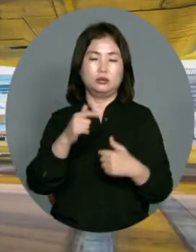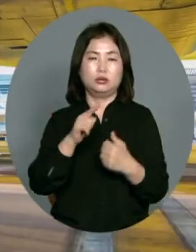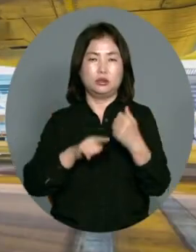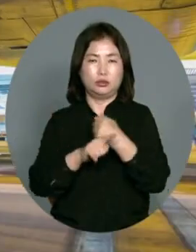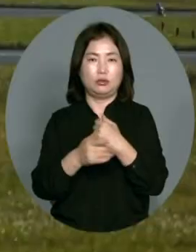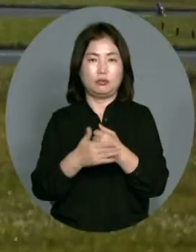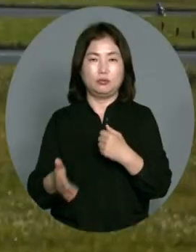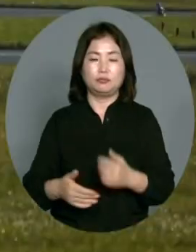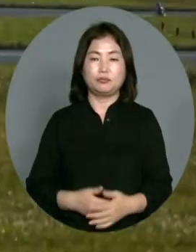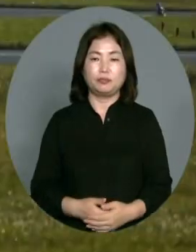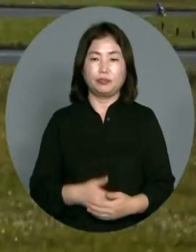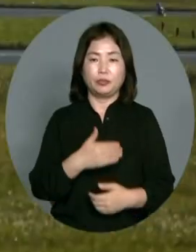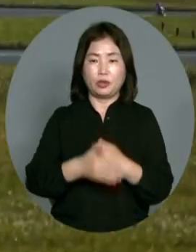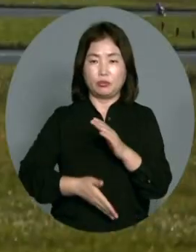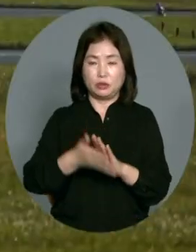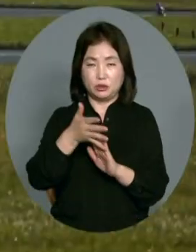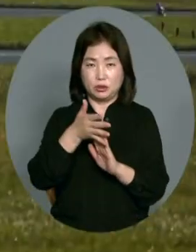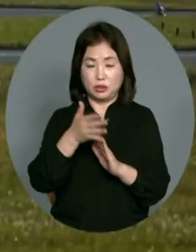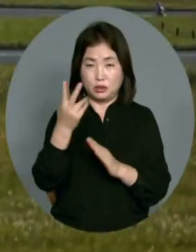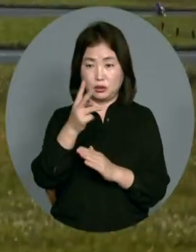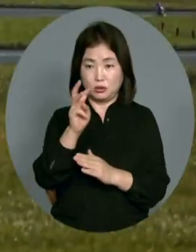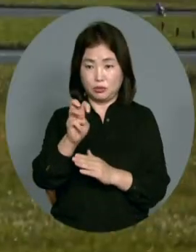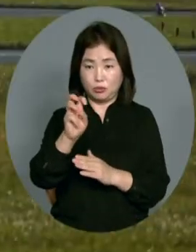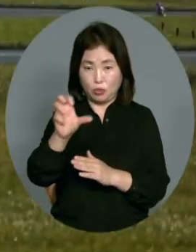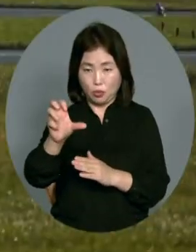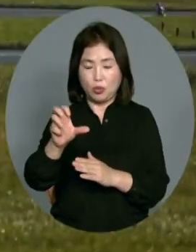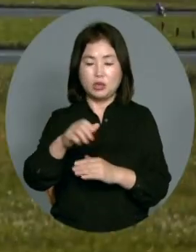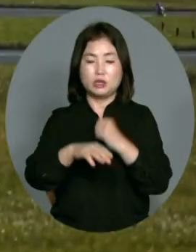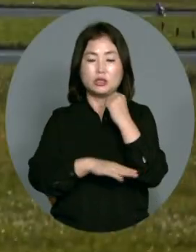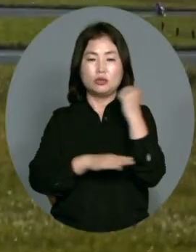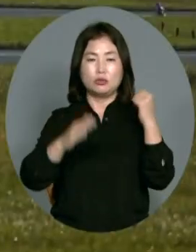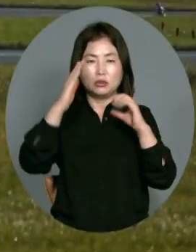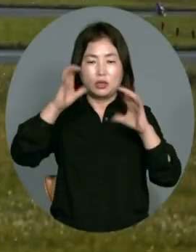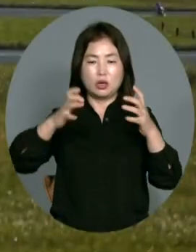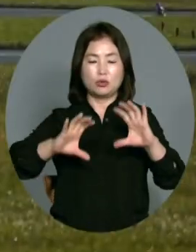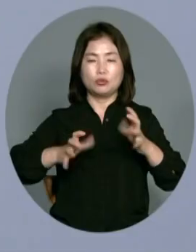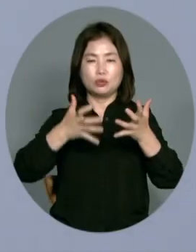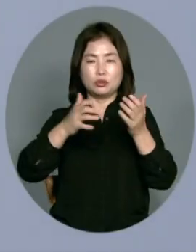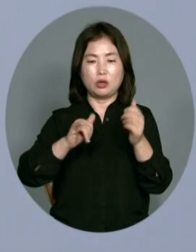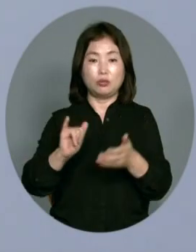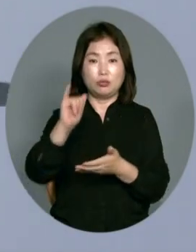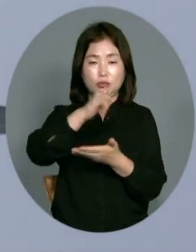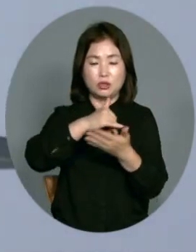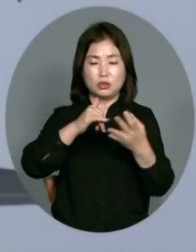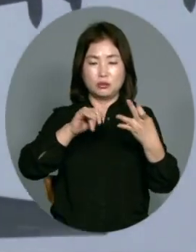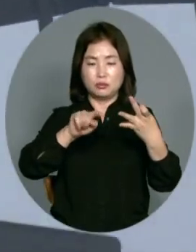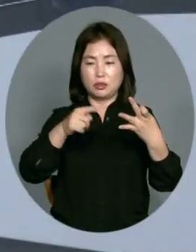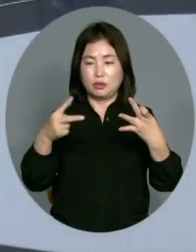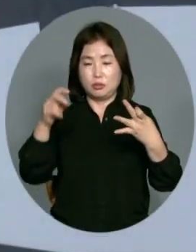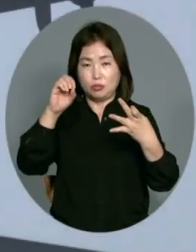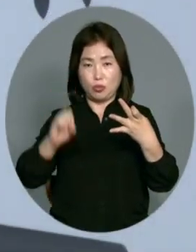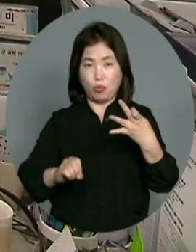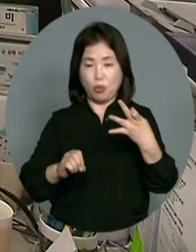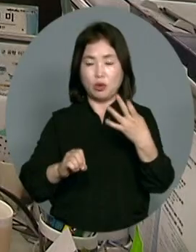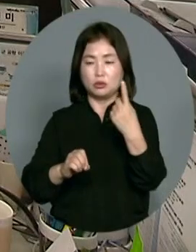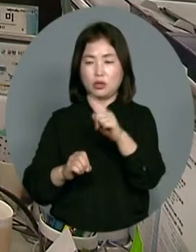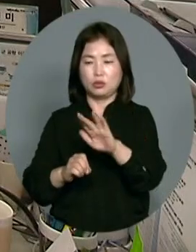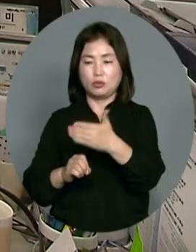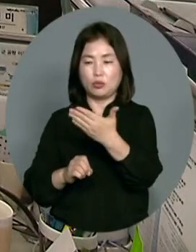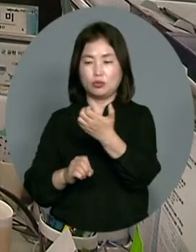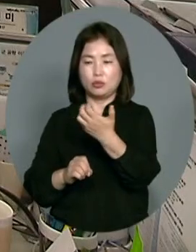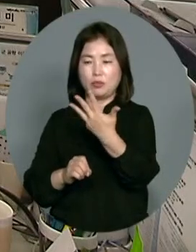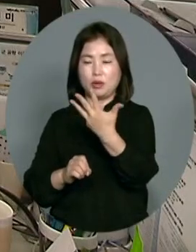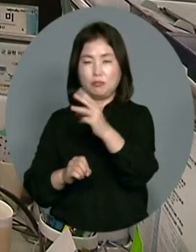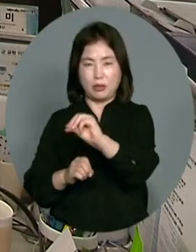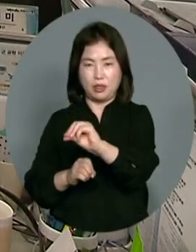이유입니다. 대구시는 2035년 기준 우리나라 국제 여객 수요의 14.2%인